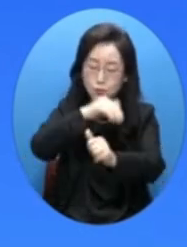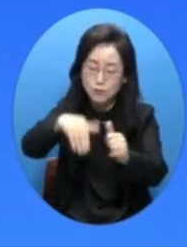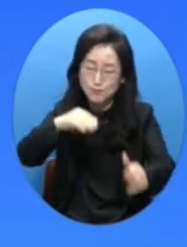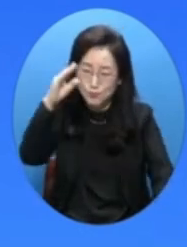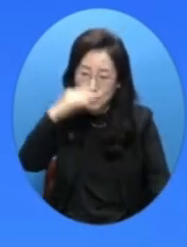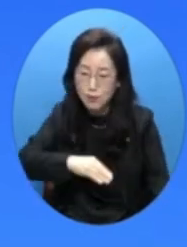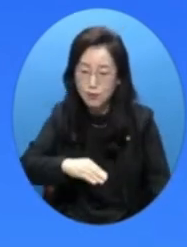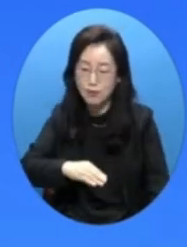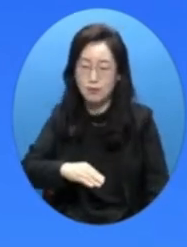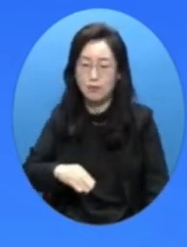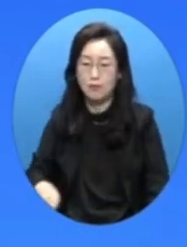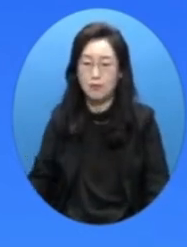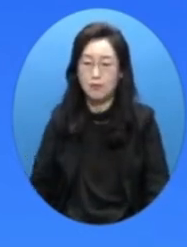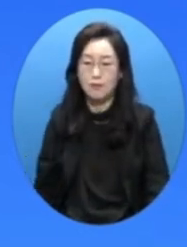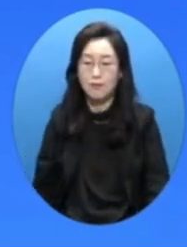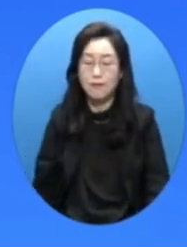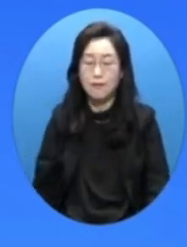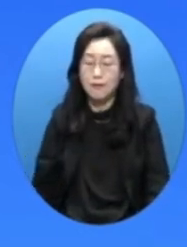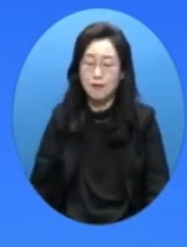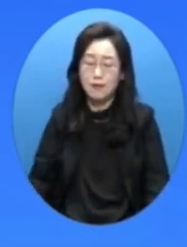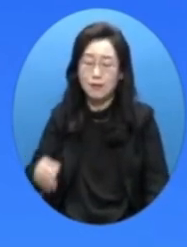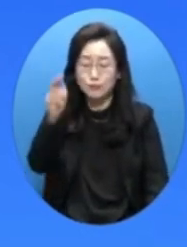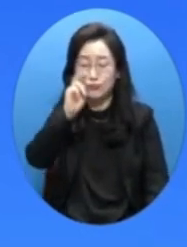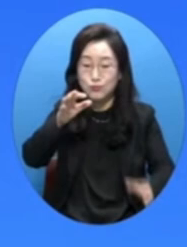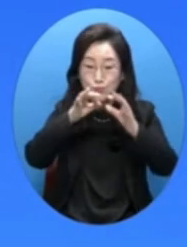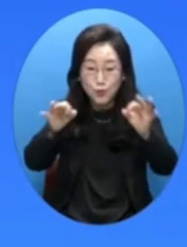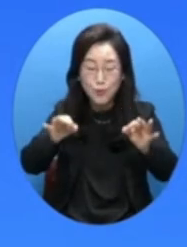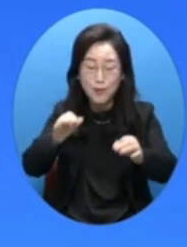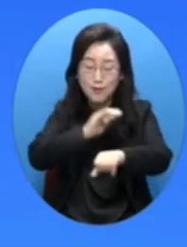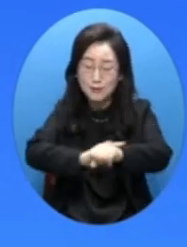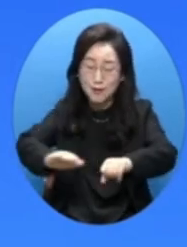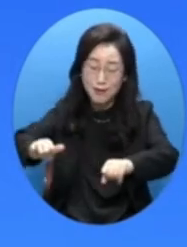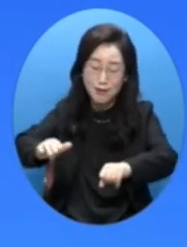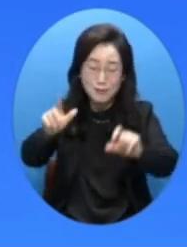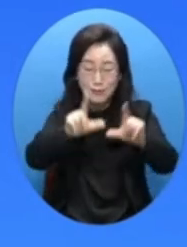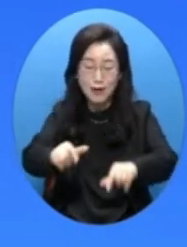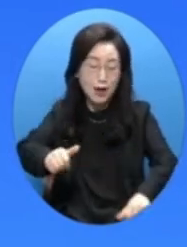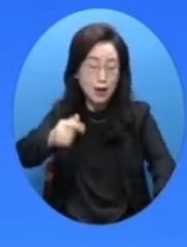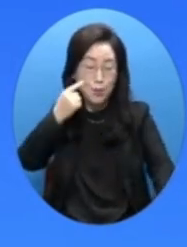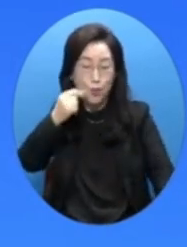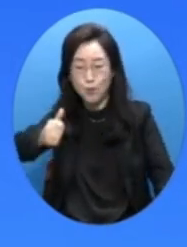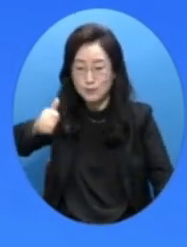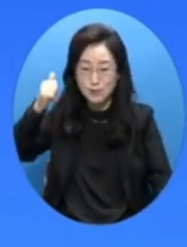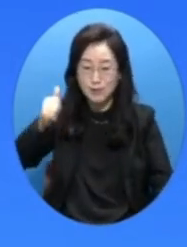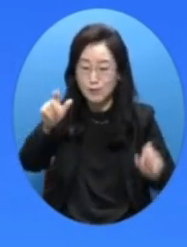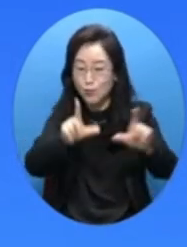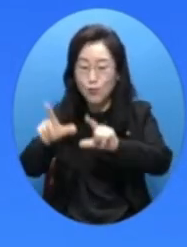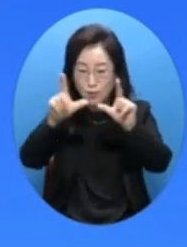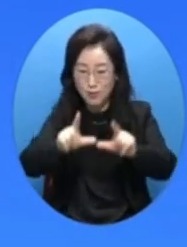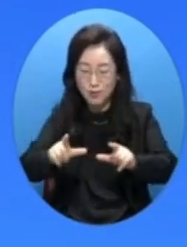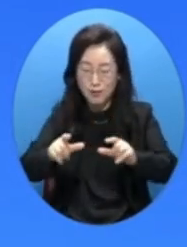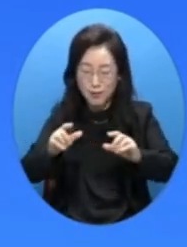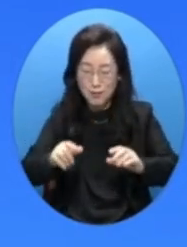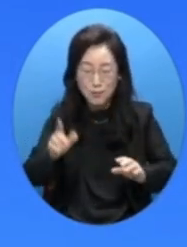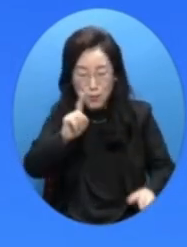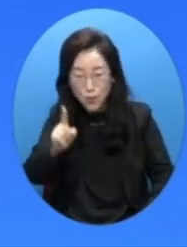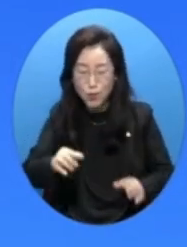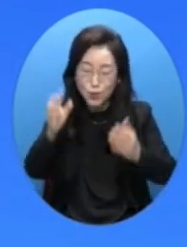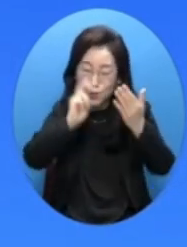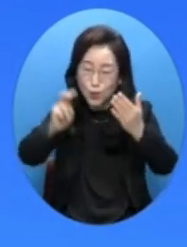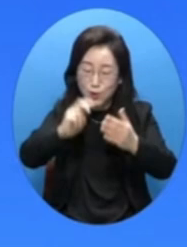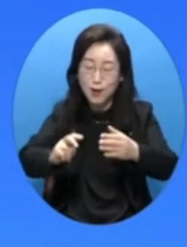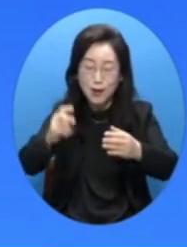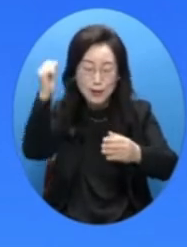살았습니다 그때 부르던 노래가 잘 살아보세입니다 얼마나 힘들고 우리가 살았던지 아침마다 새벽쯤에 울린다고 노래 부르면서